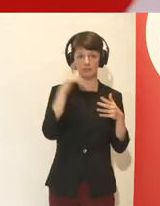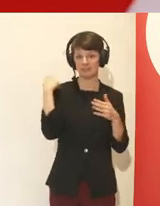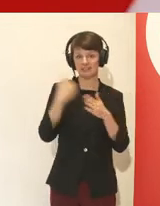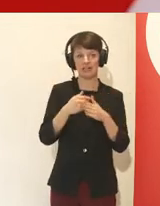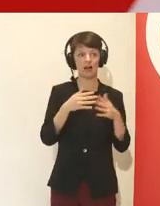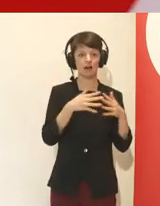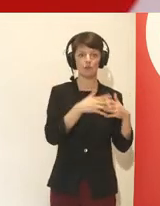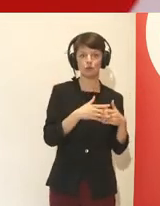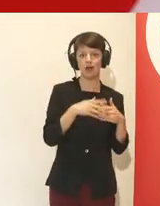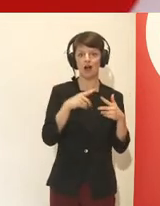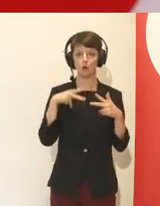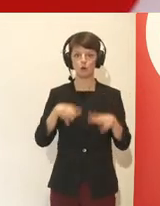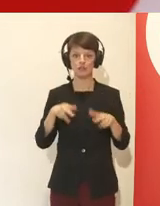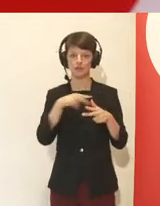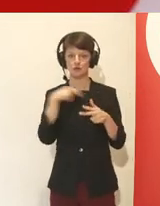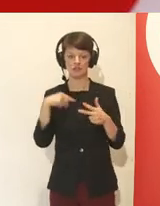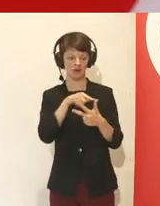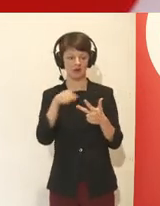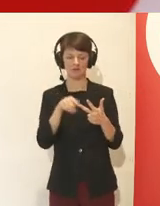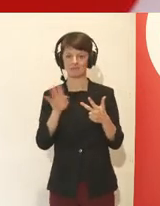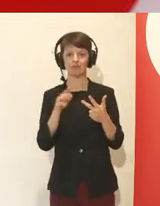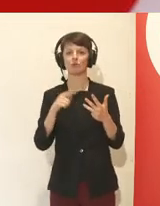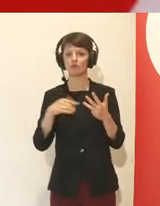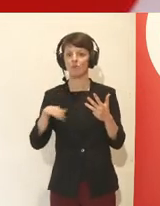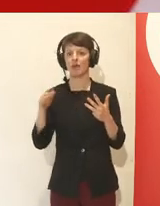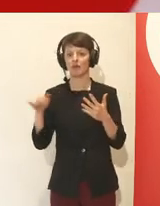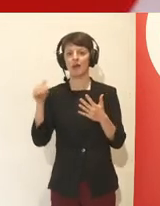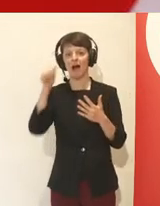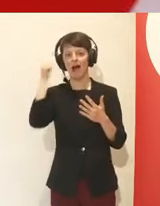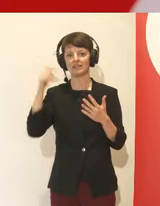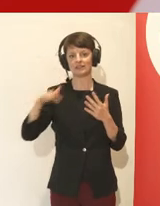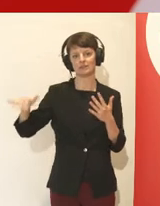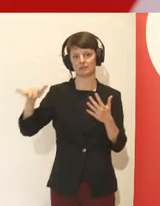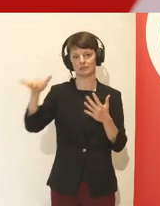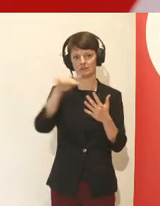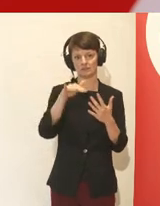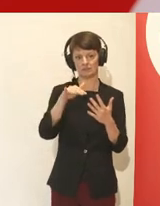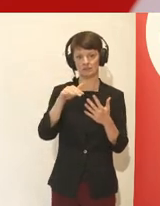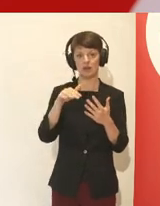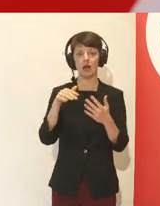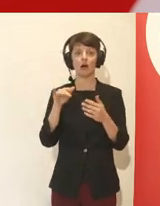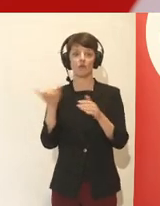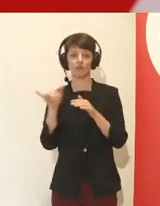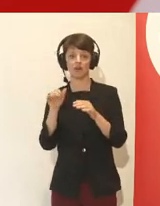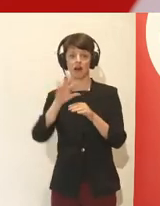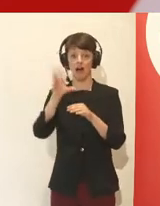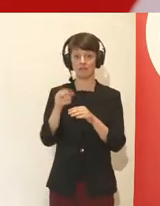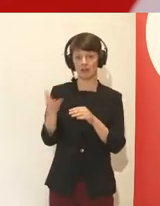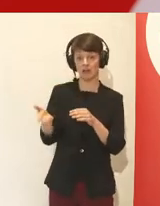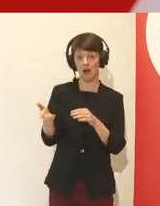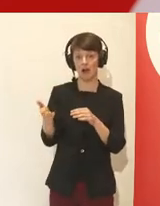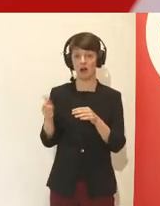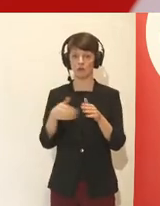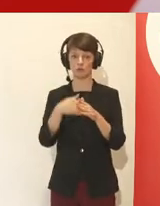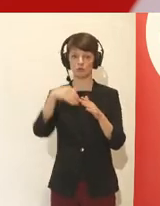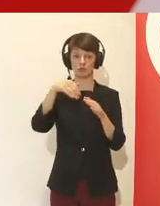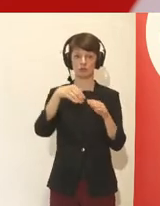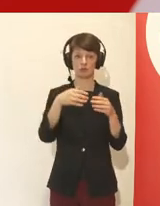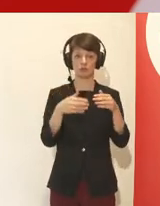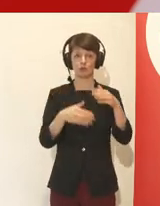und china sondern auch viele andere aus dem aufstrebenden asien wahrscheinlich auch welche aus afrika und aus dem süden